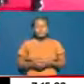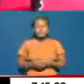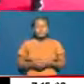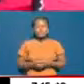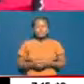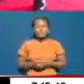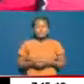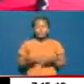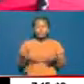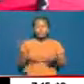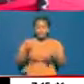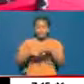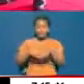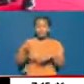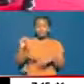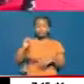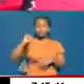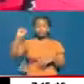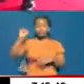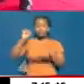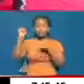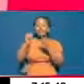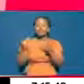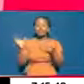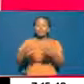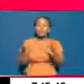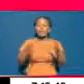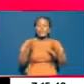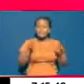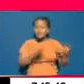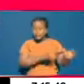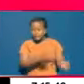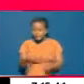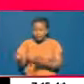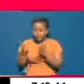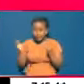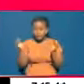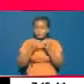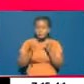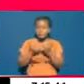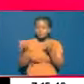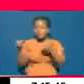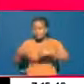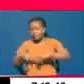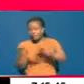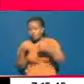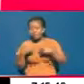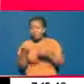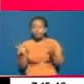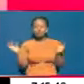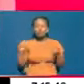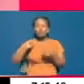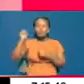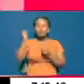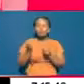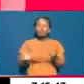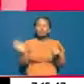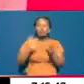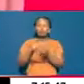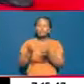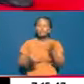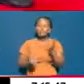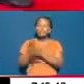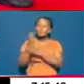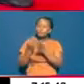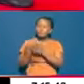Huku vyama tofauti vya kisiasa vikiandaa mikutano kujadili kubuniwa kwa miungano ya kisiasa kabla ya uchaguzi mkuu ujao,